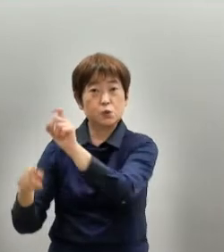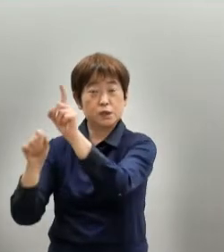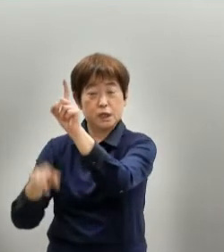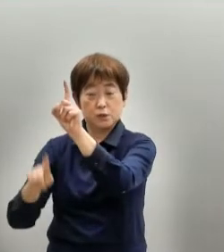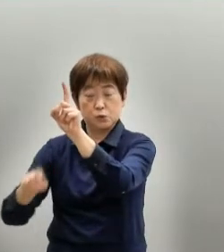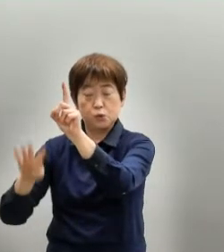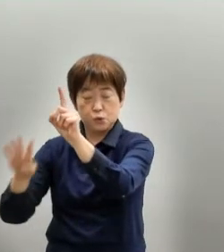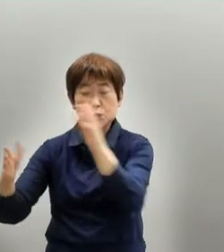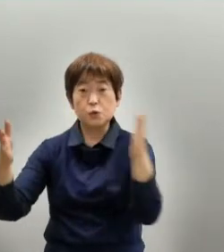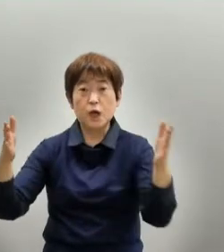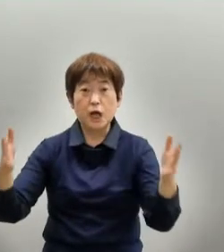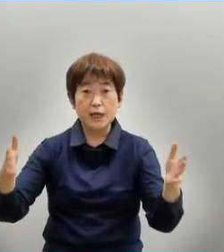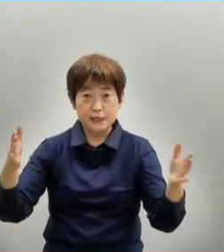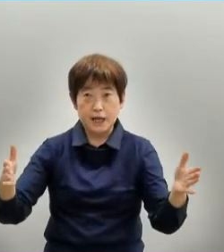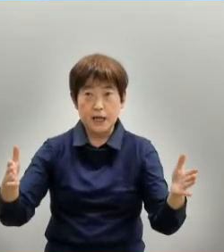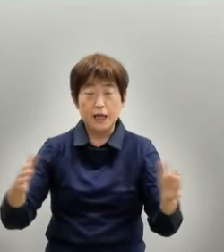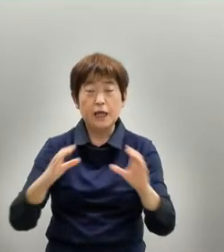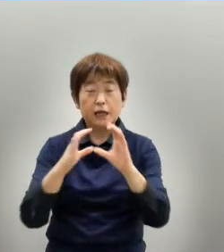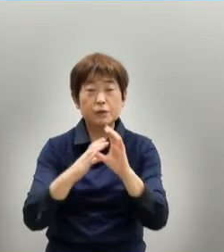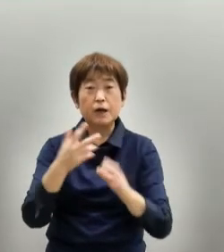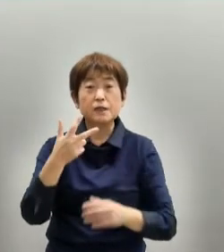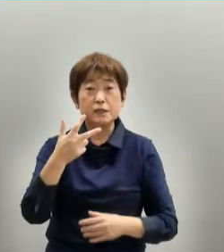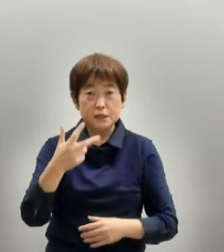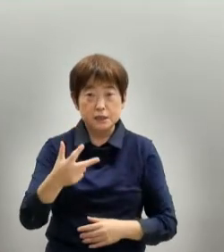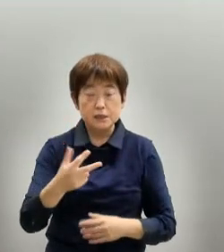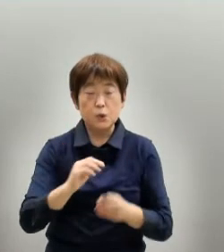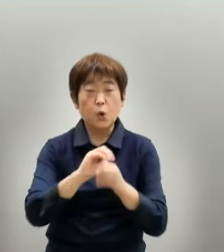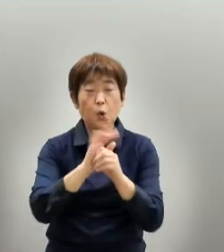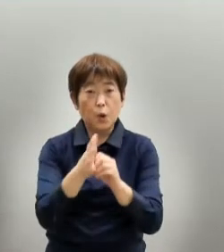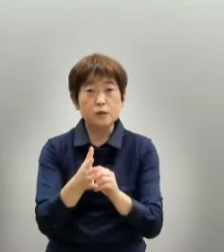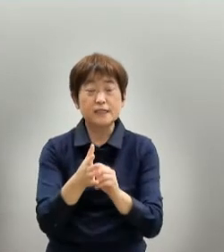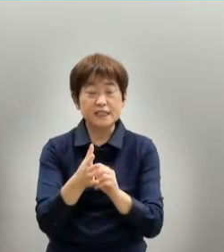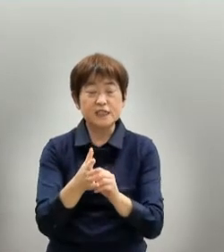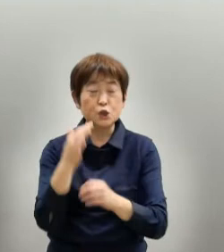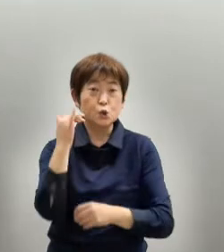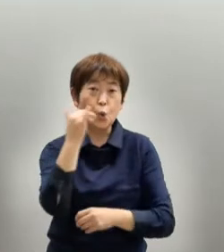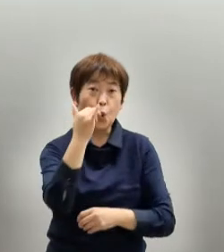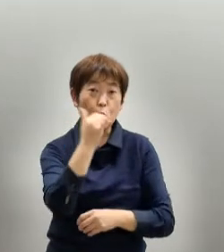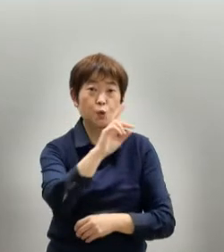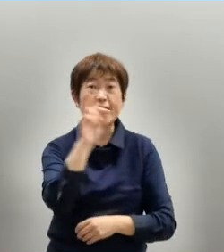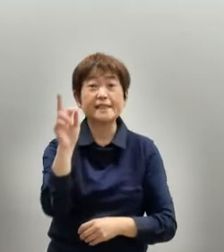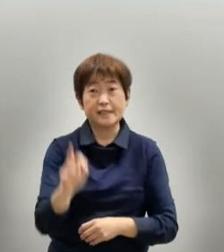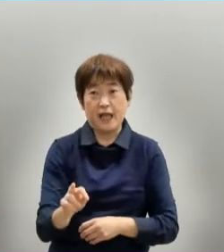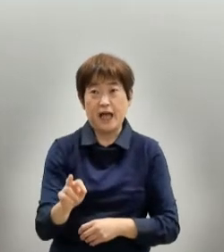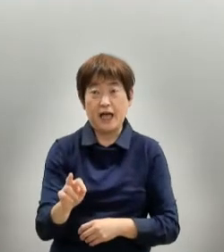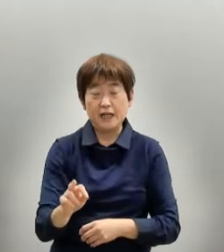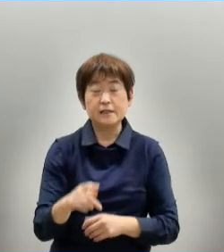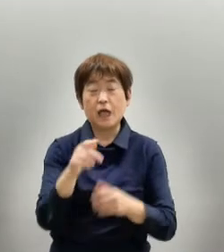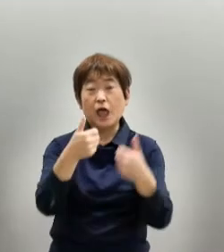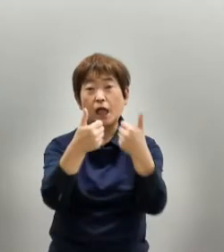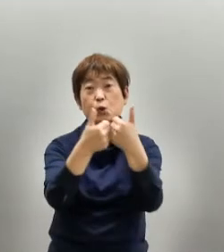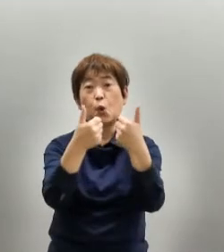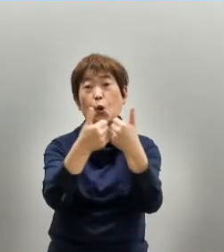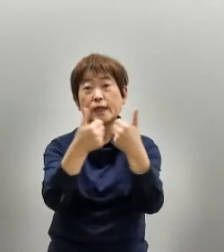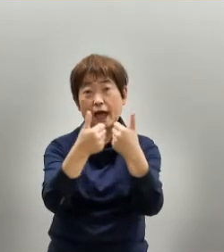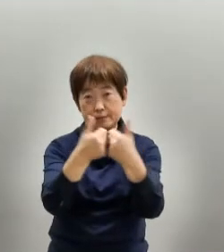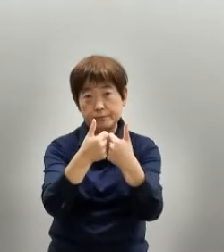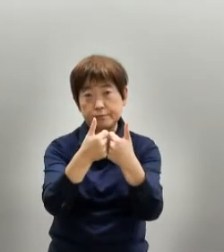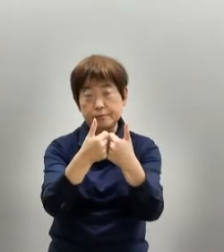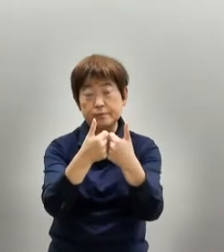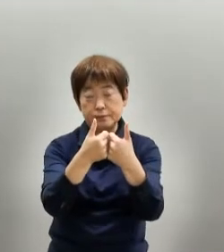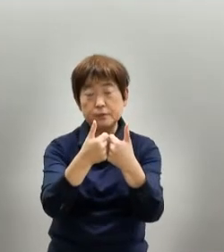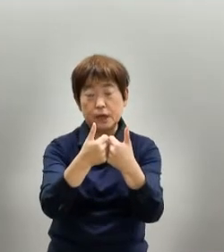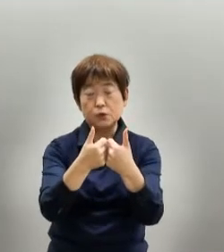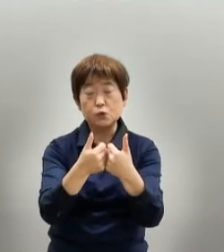間ですけれども、市のワクチン接種コールセンター、この記載の番号をですね、 に相談先ということで